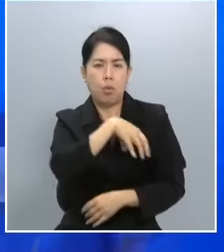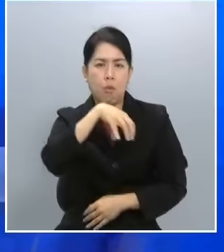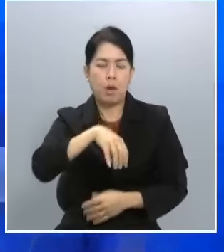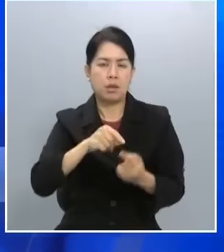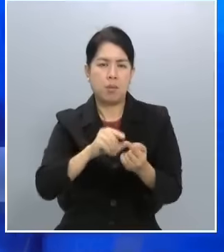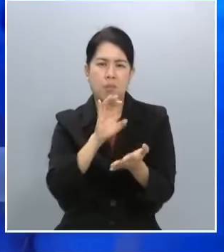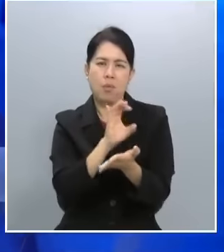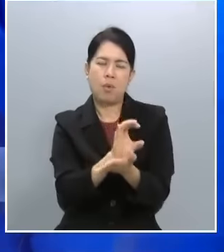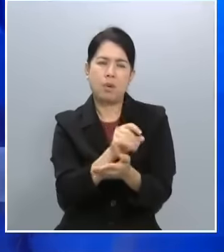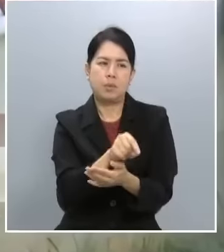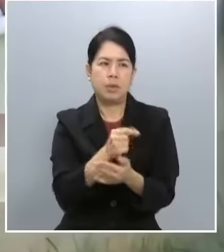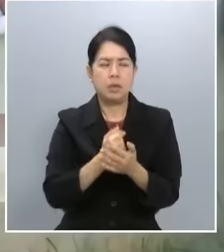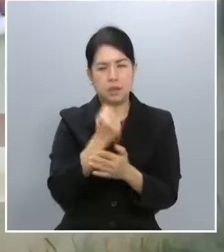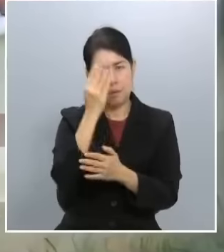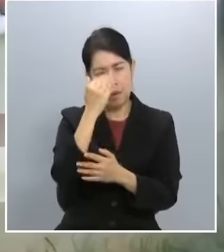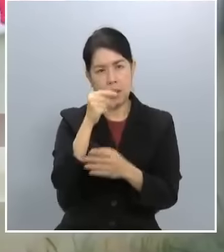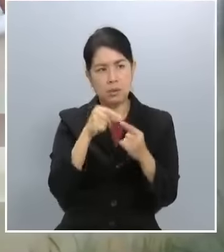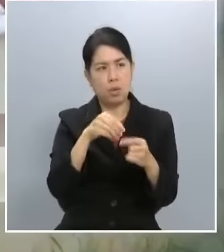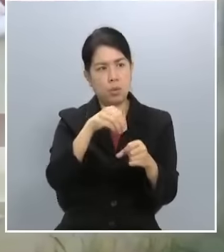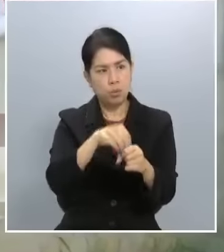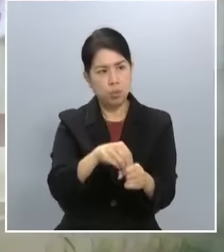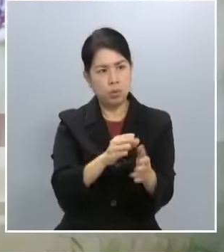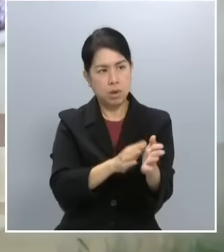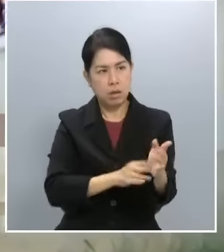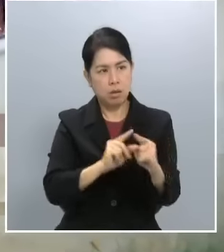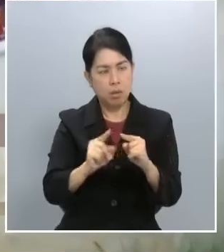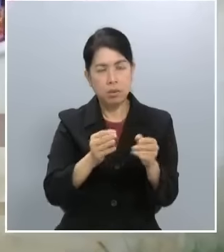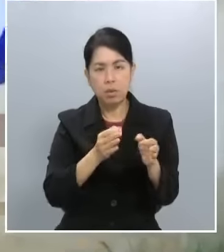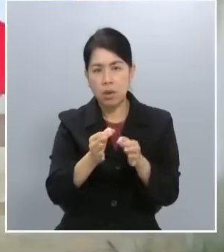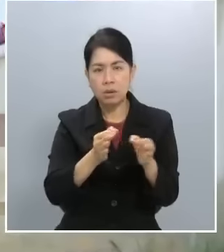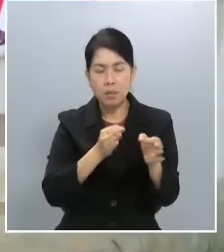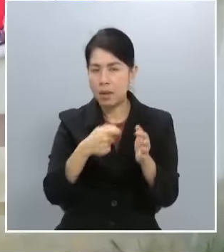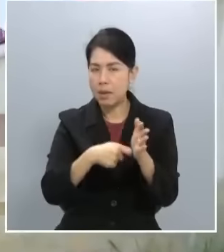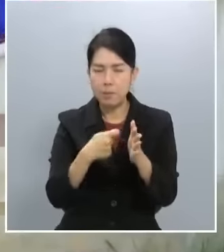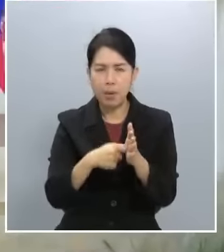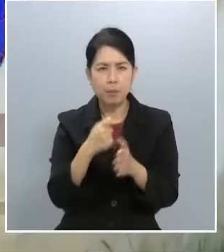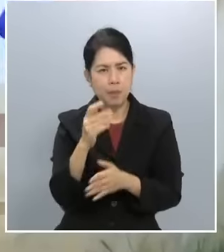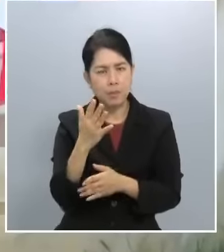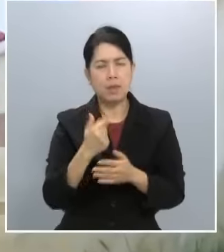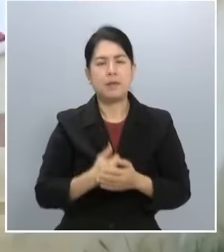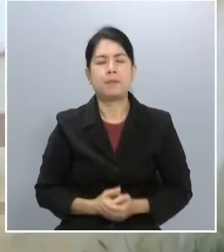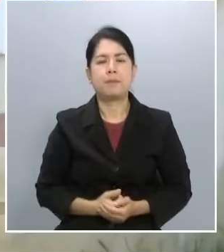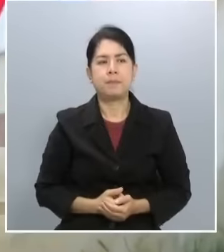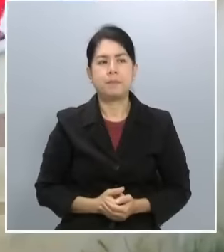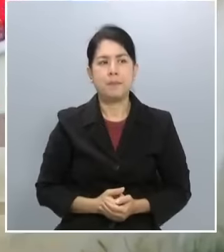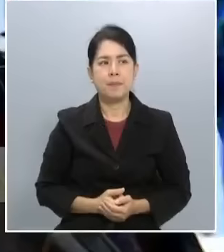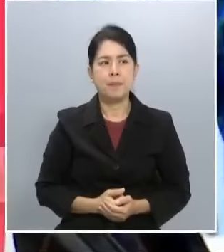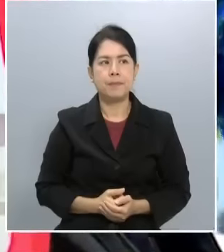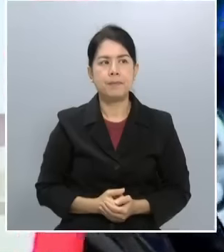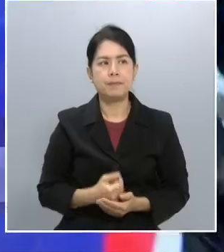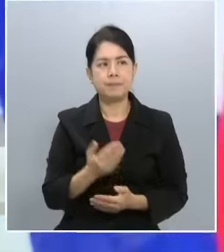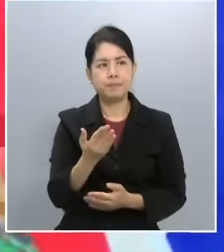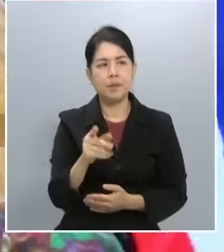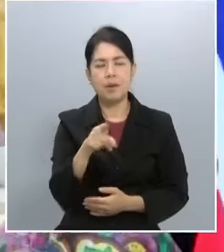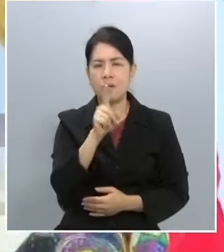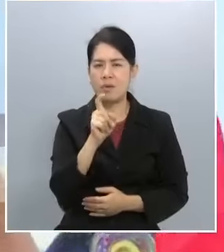าตัวต่อแต่ไม่มีคำชี้แจงรายละเอียดโดยเฉพาะผู้ป่วยที่ต้องเฝ้าระวังพิเศษอย่างนี้เนี่ยไม่เคยมีม